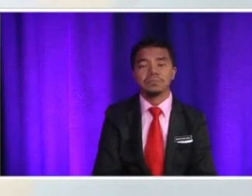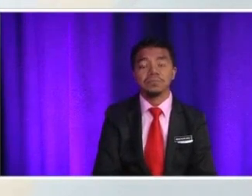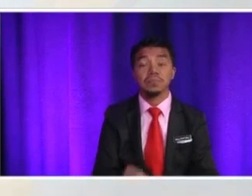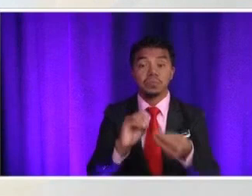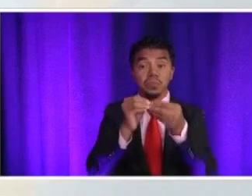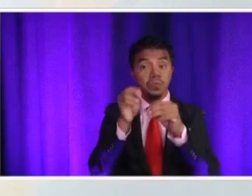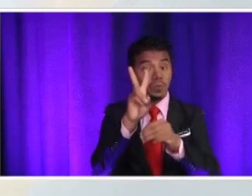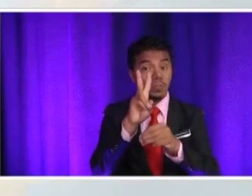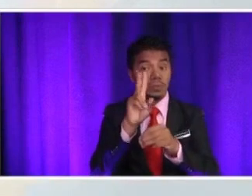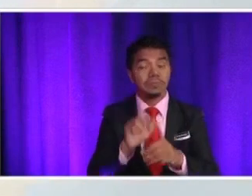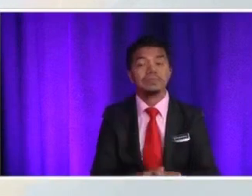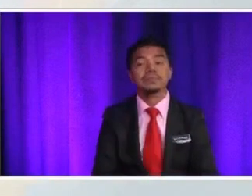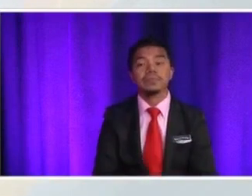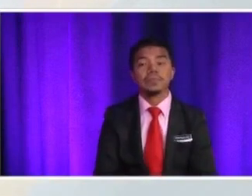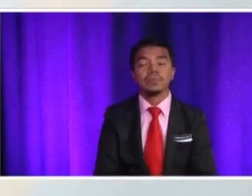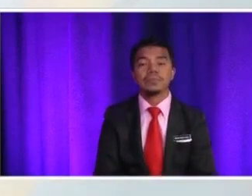Okey, Umairah. Silakan.